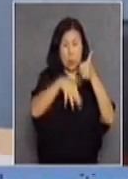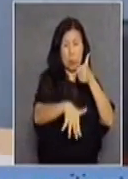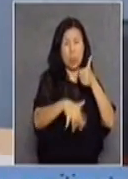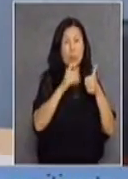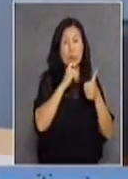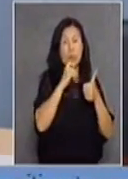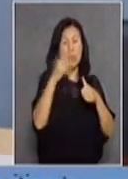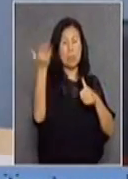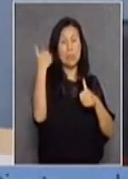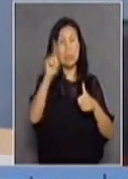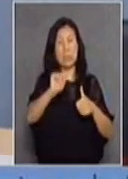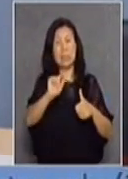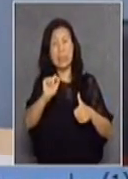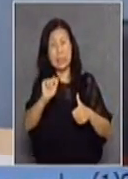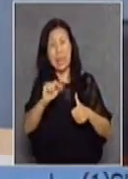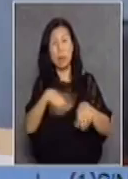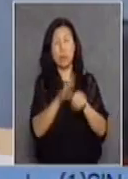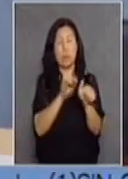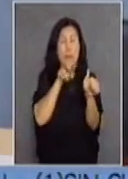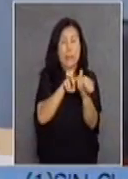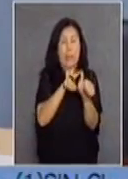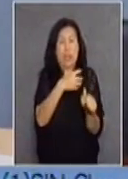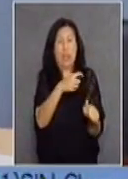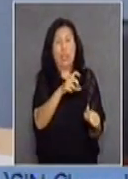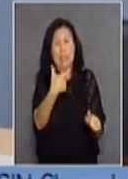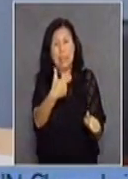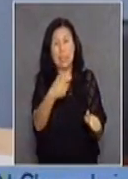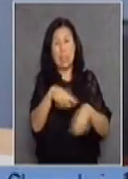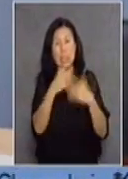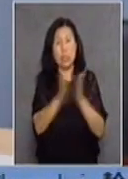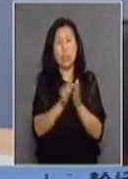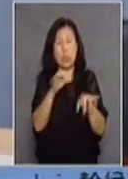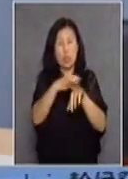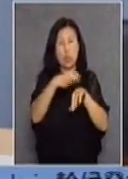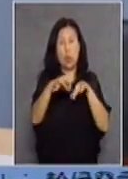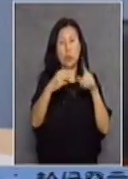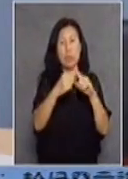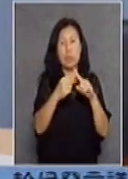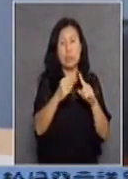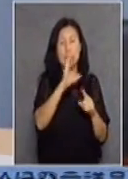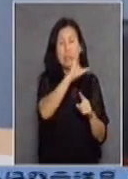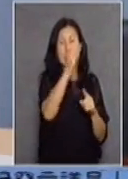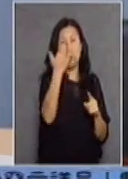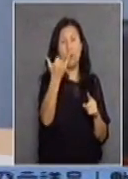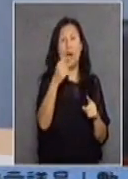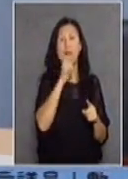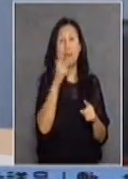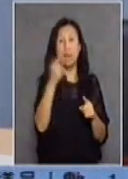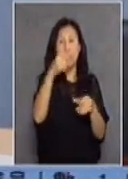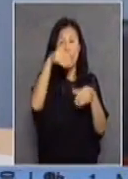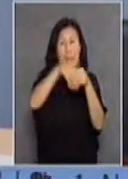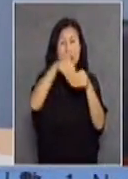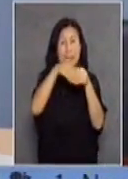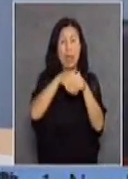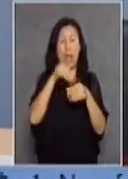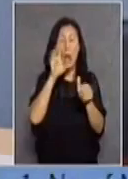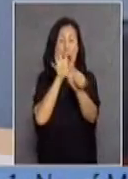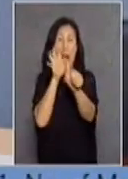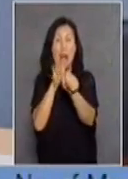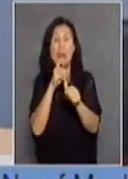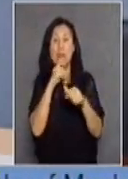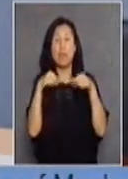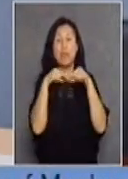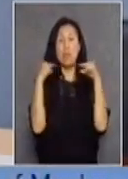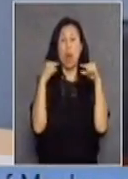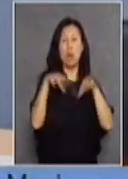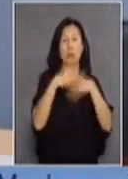守成規的守財奴。當日梁振英就嚟競選啦，咁佢咪鬧曾蔭權